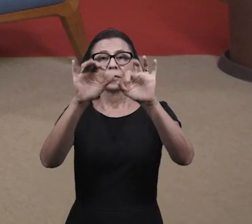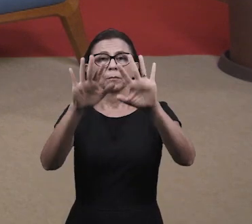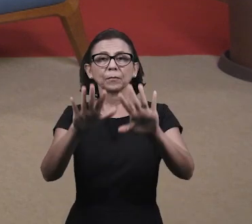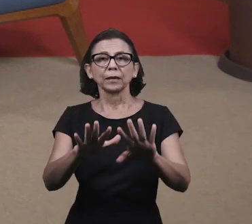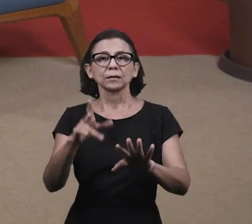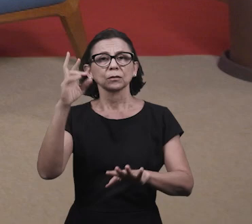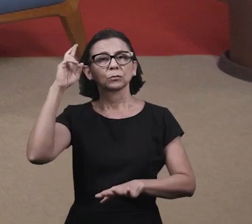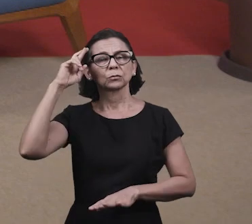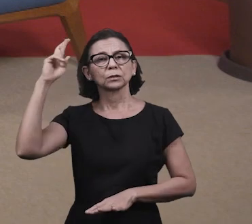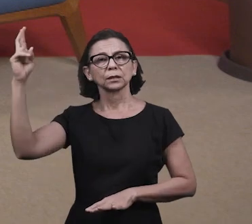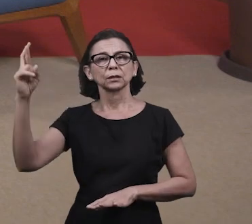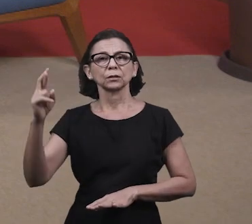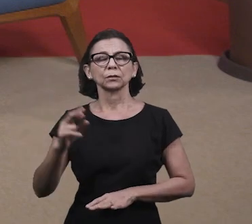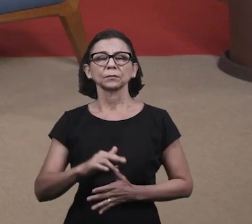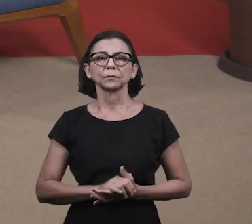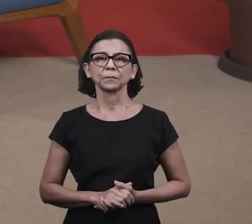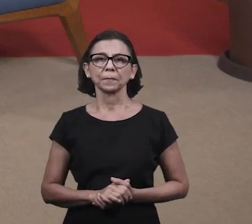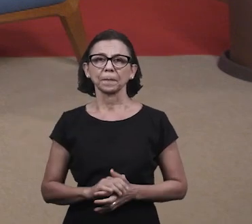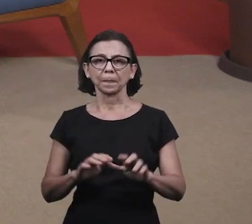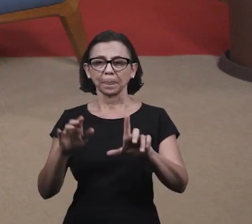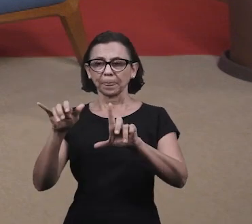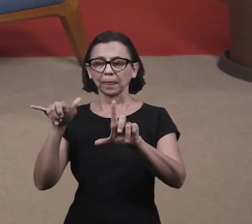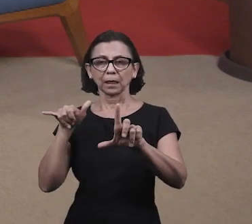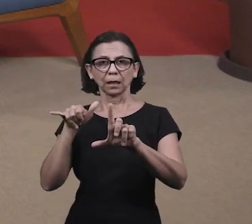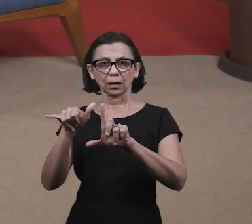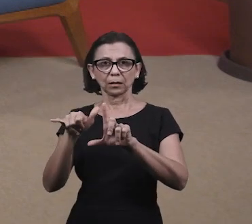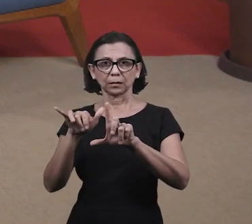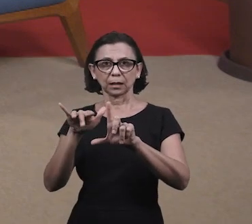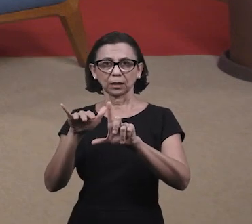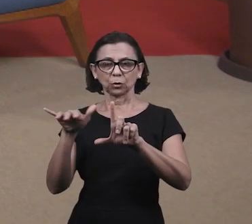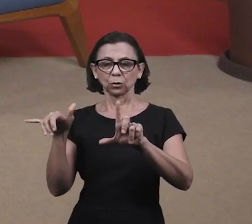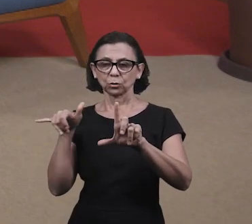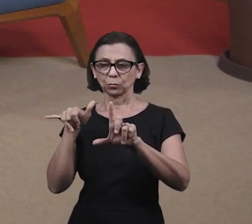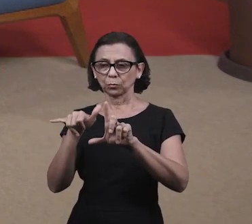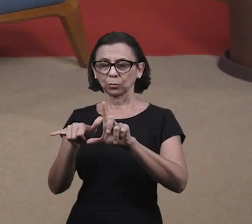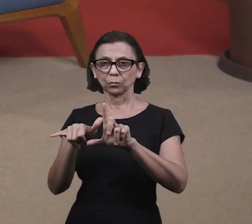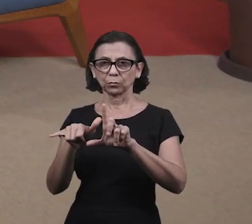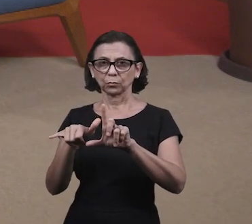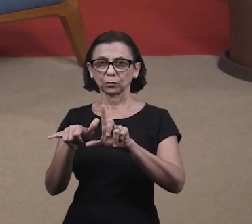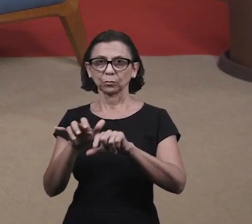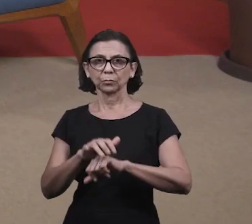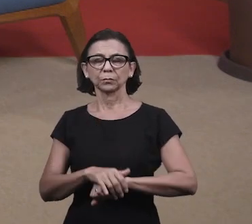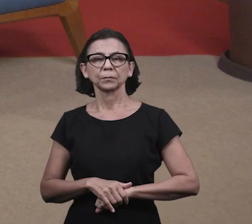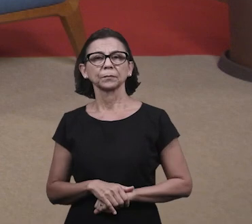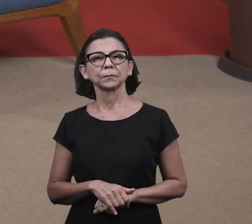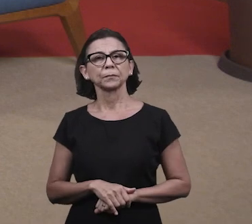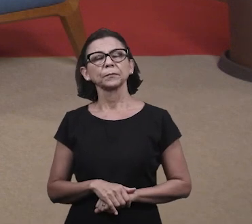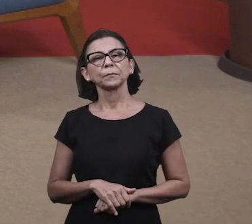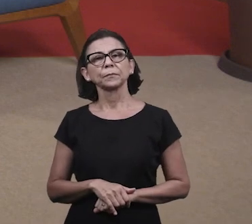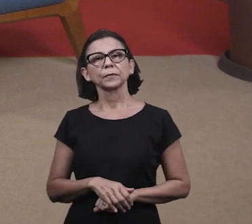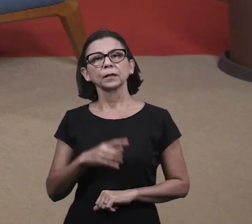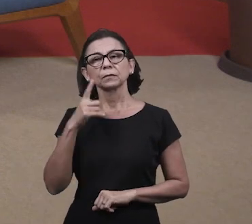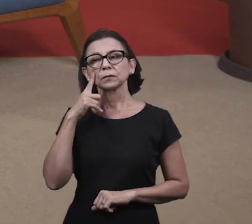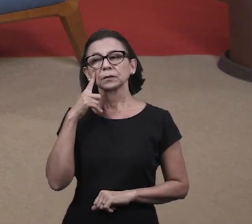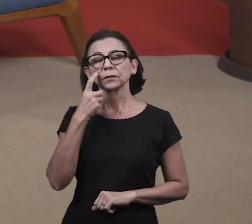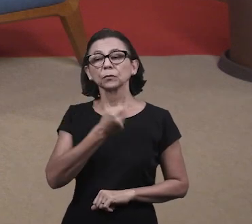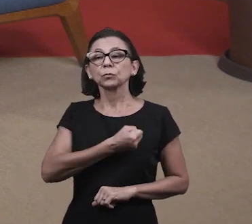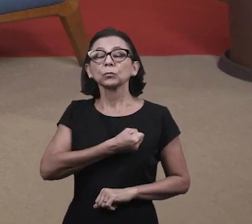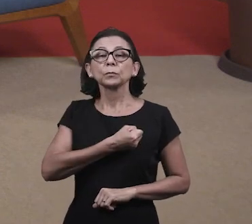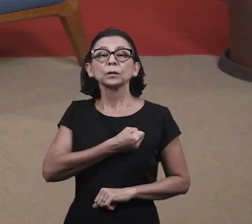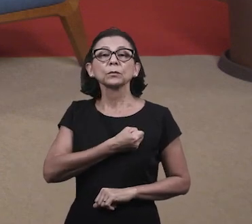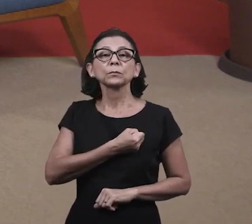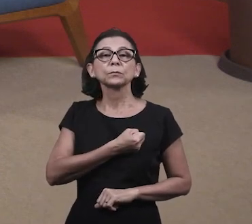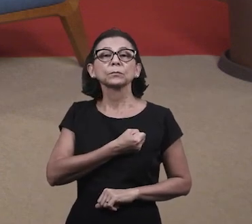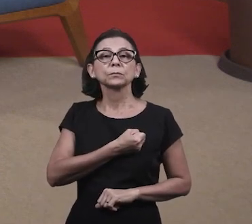Vous allez recevoir une prière, une parole de la part du Seigneur Dieu. Pointez l'appareil photo de votre smartphone qui apparaît à côté